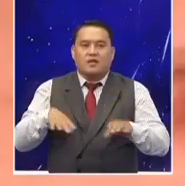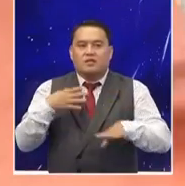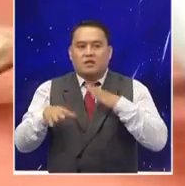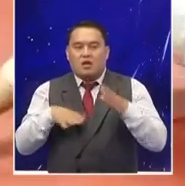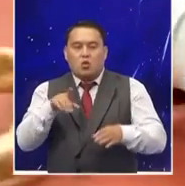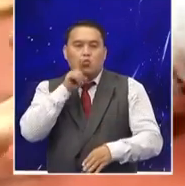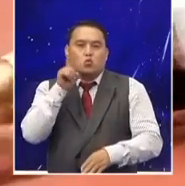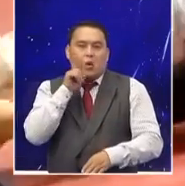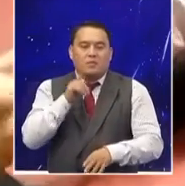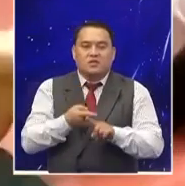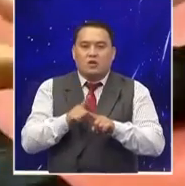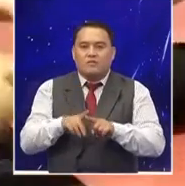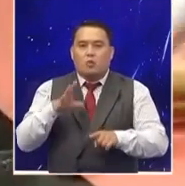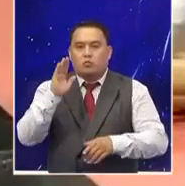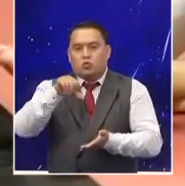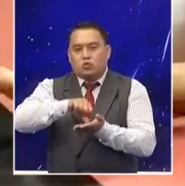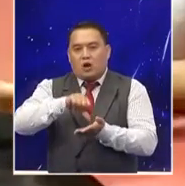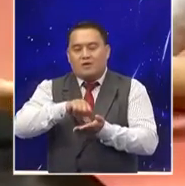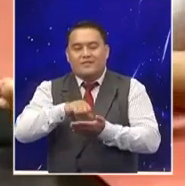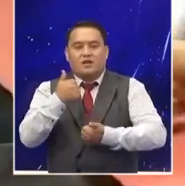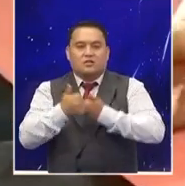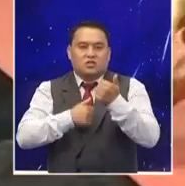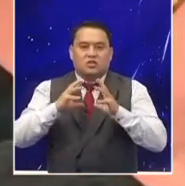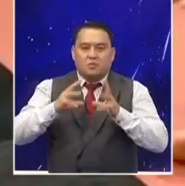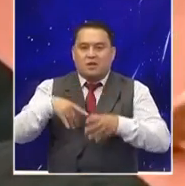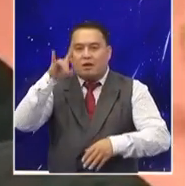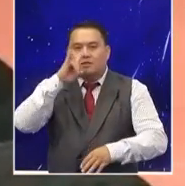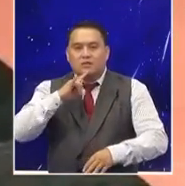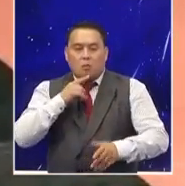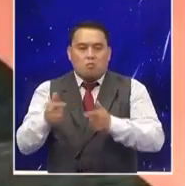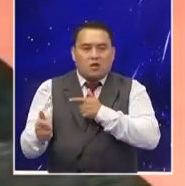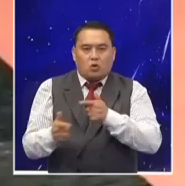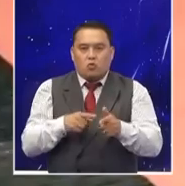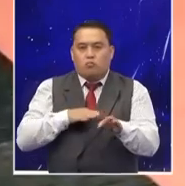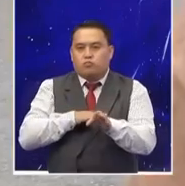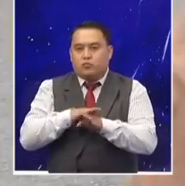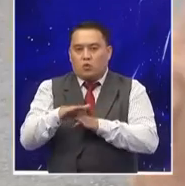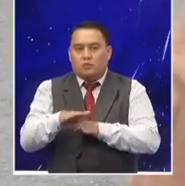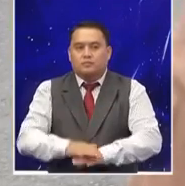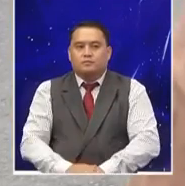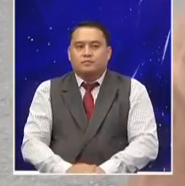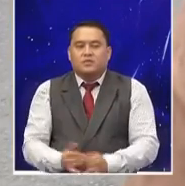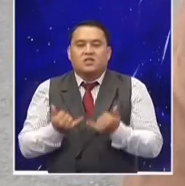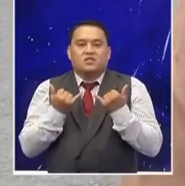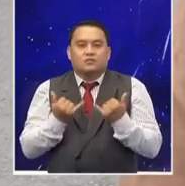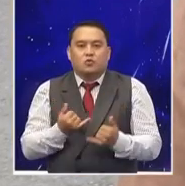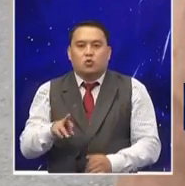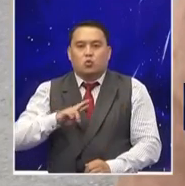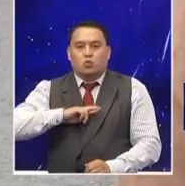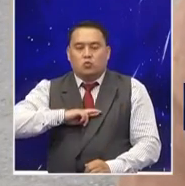это юниоры и молодежь им также предстоит выйти на ковер на чемпионате казахстана подготовка идёт полным ходом на сегодняшний